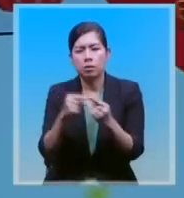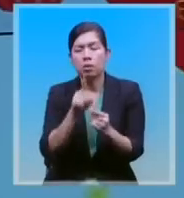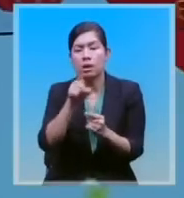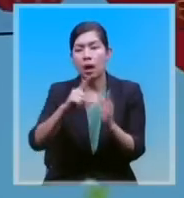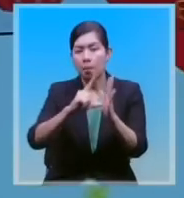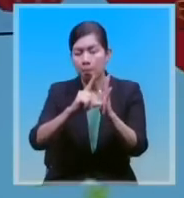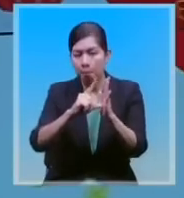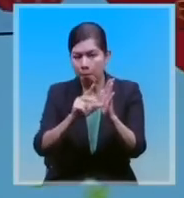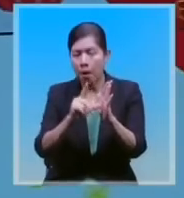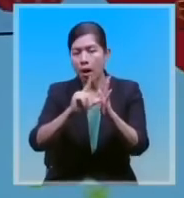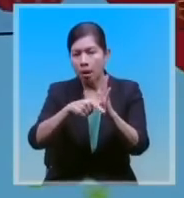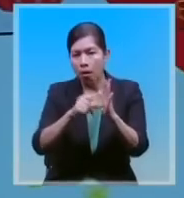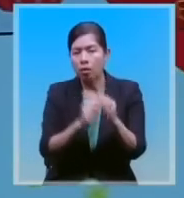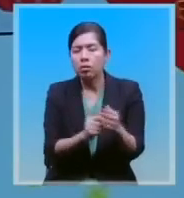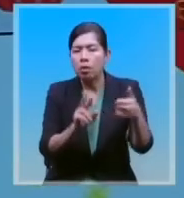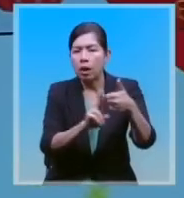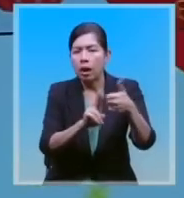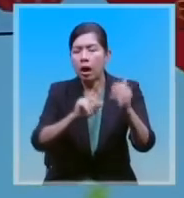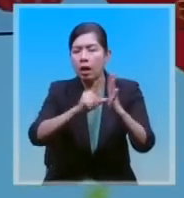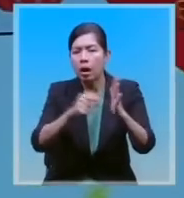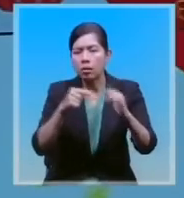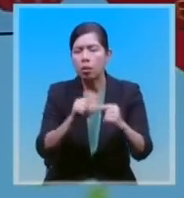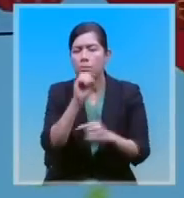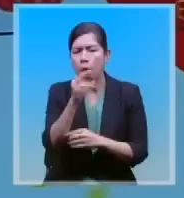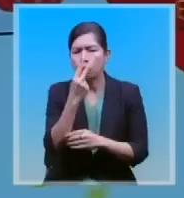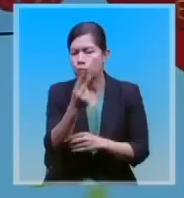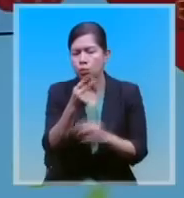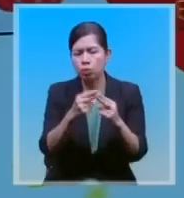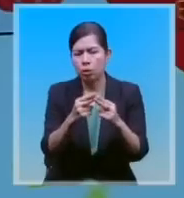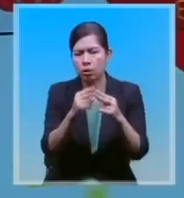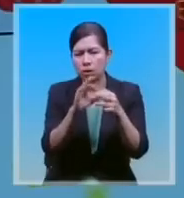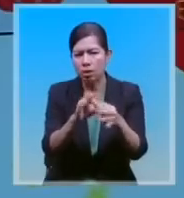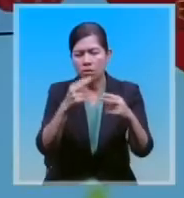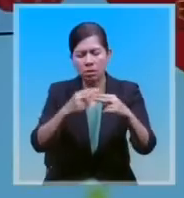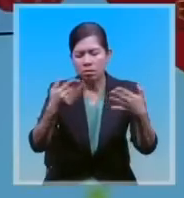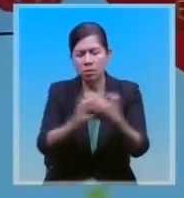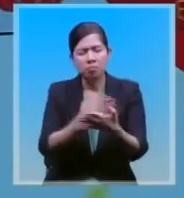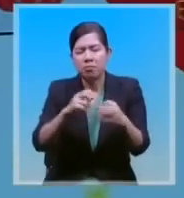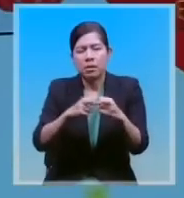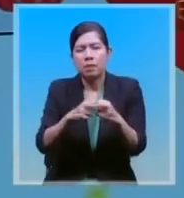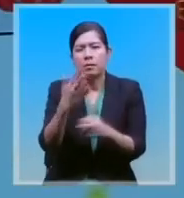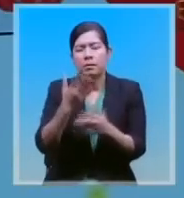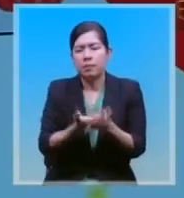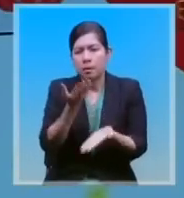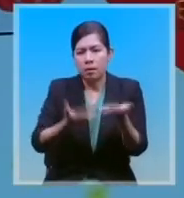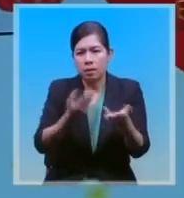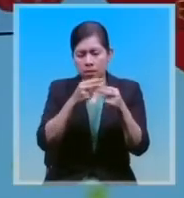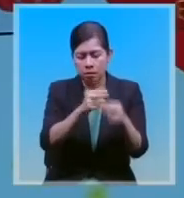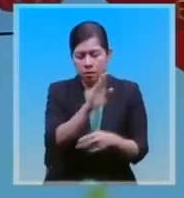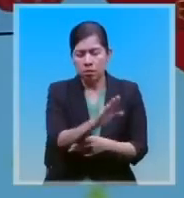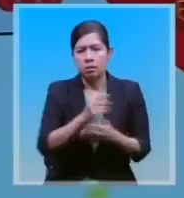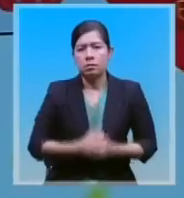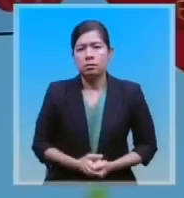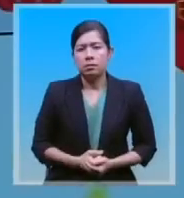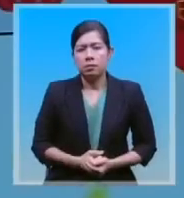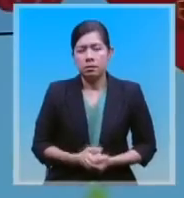ไว้ว่าโดยส่วนตัวผมอ่ะเท่าที่ดูอ่ะไม่น่าจะผิดกฎหมายเกี่ยวกับการเลือกตั้งหรอก อยากเปลี่ยนชื่ออะไรก็เปลี่ยนไปเถอะ ใช่แล้วค่ะท่านนายกรัฐมนตรีเองก็บอกว่าก็